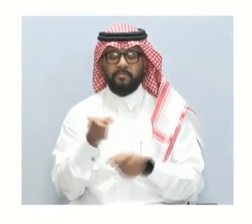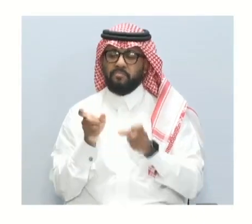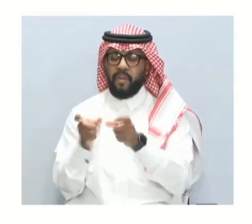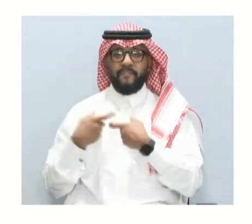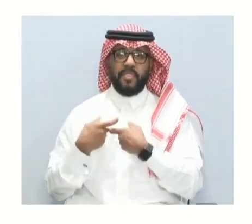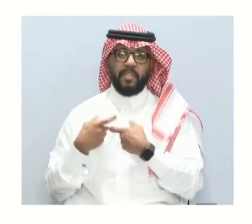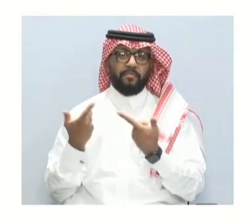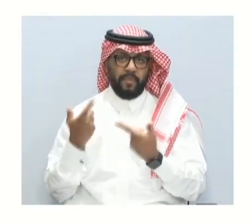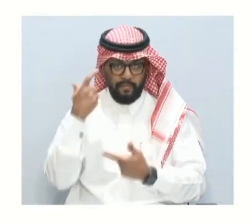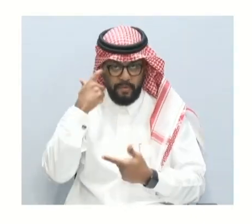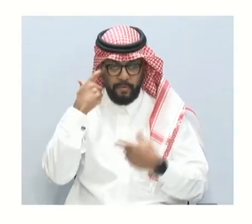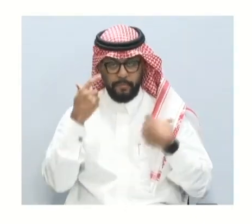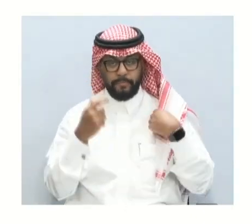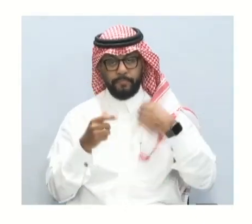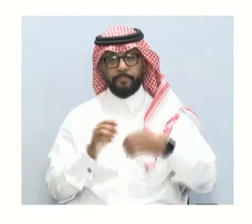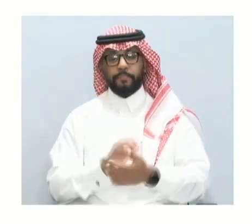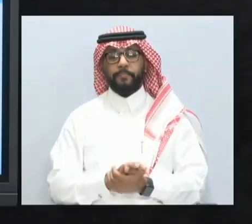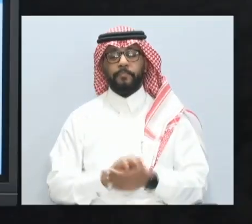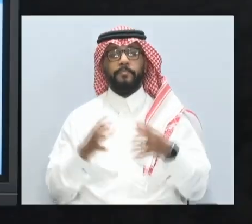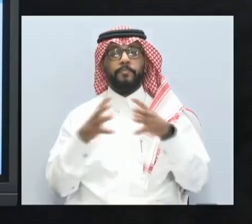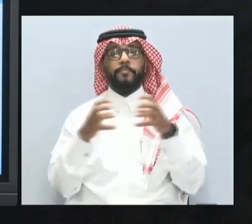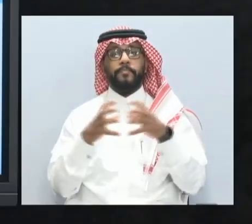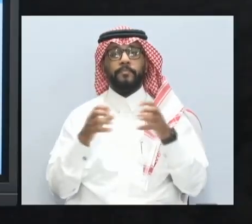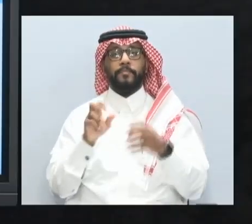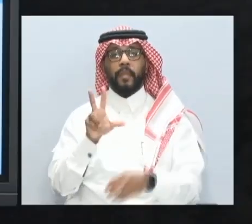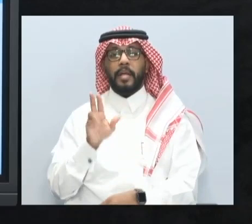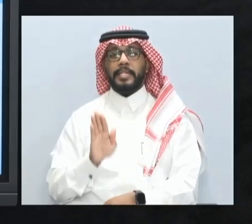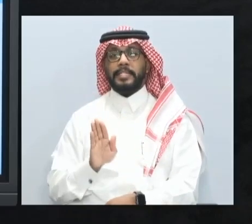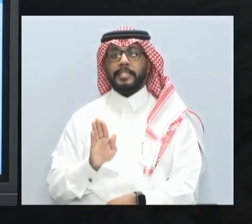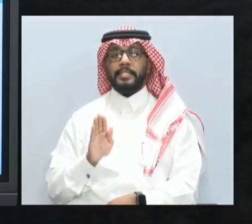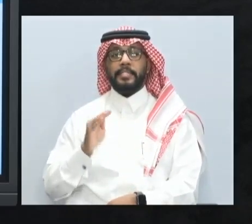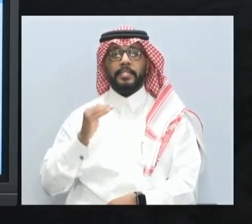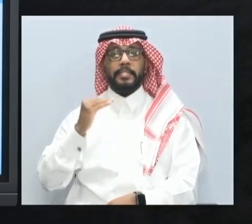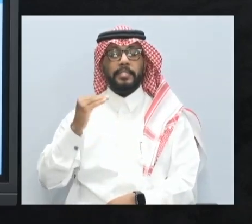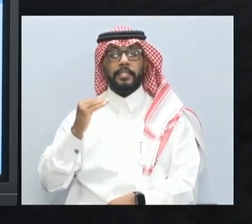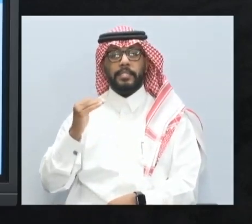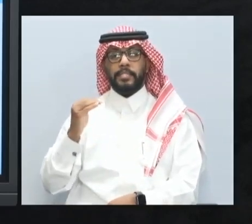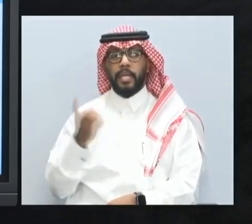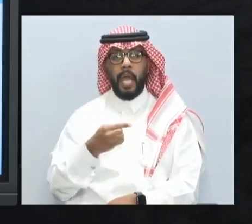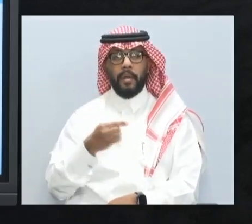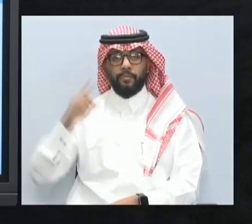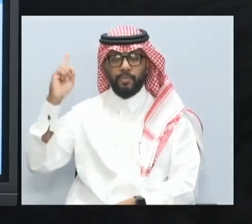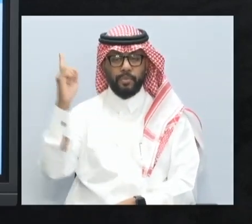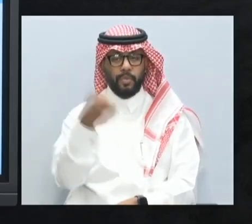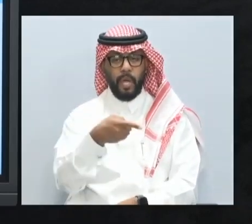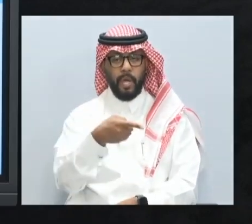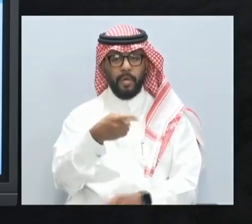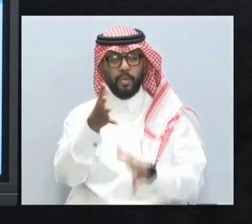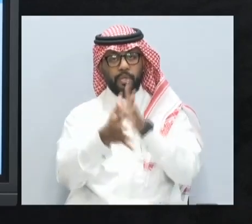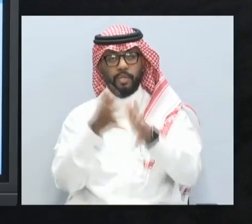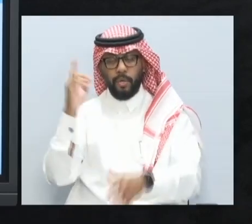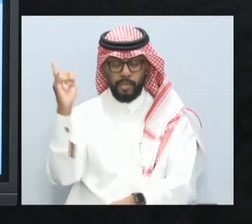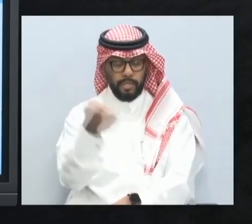وهو اول عنصر في درسنا لهذا اليوم ما معنى السحر هذا معرفه الشيء مهم جدا لكي